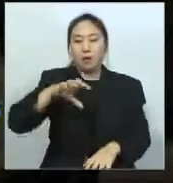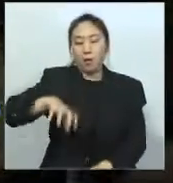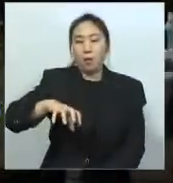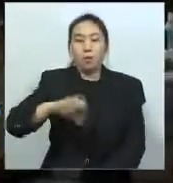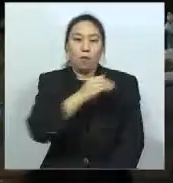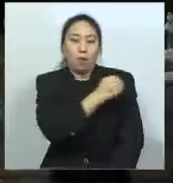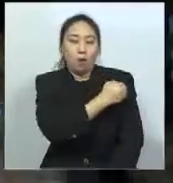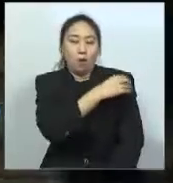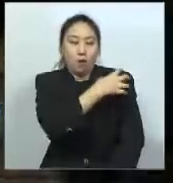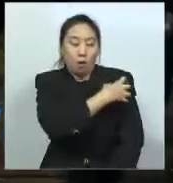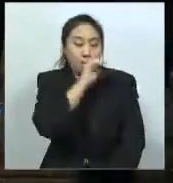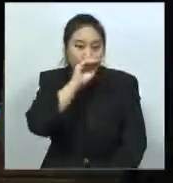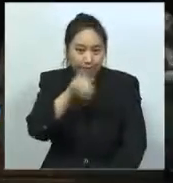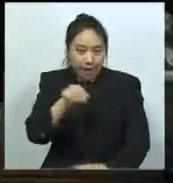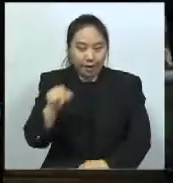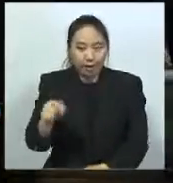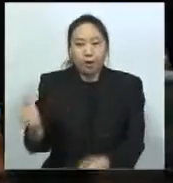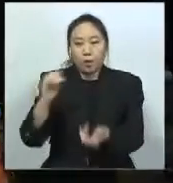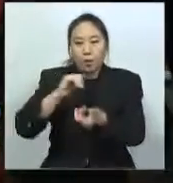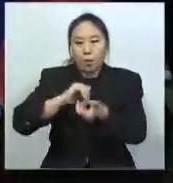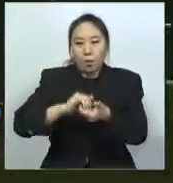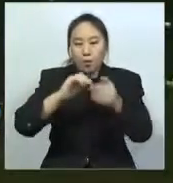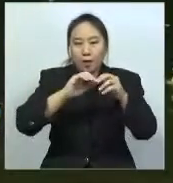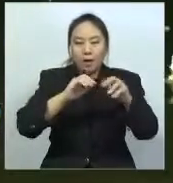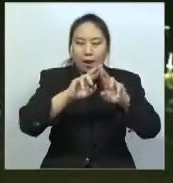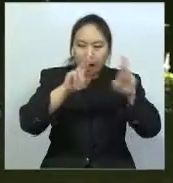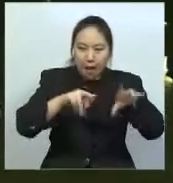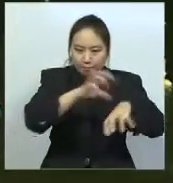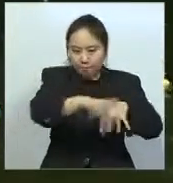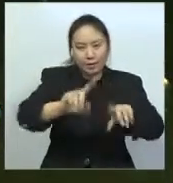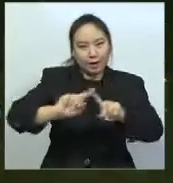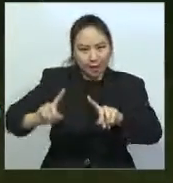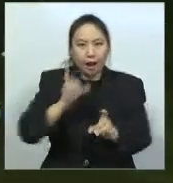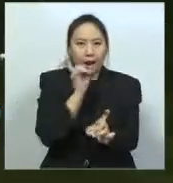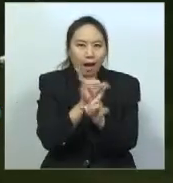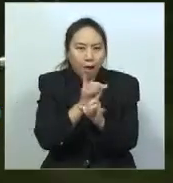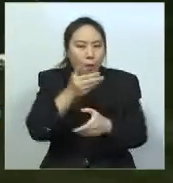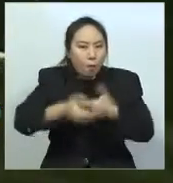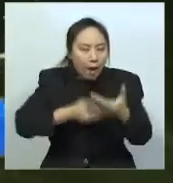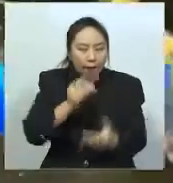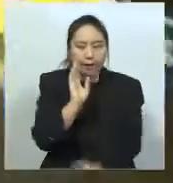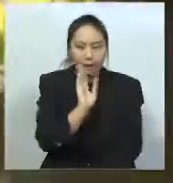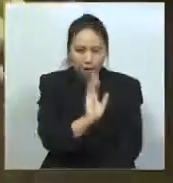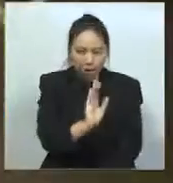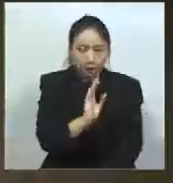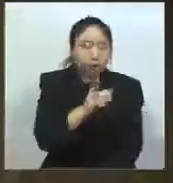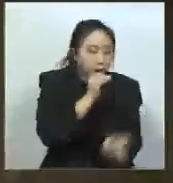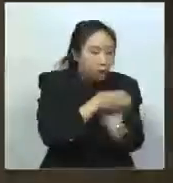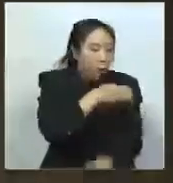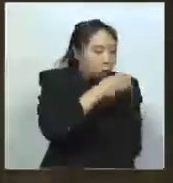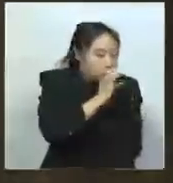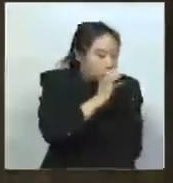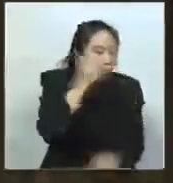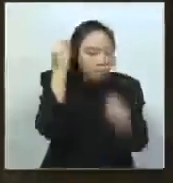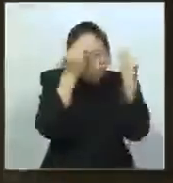สะเกษเขายังไปร่วมกับเครือข่ายห้ามจำหน่ายเครื่องดื่มแอลกอฮอล์ห้ามผู้ดื่มสุราเข้าไปในพื้นที่